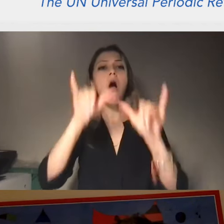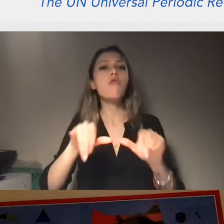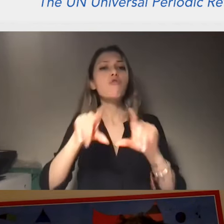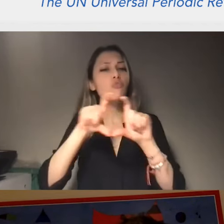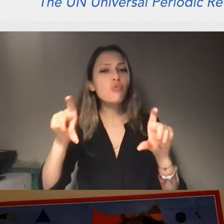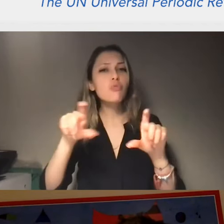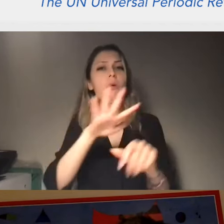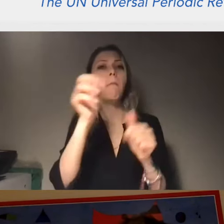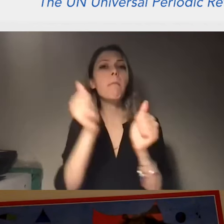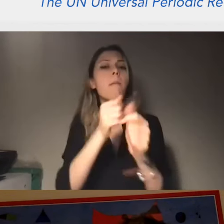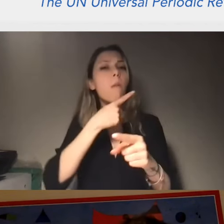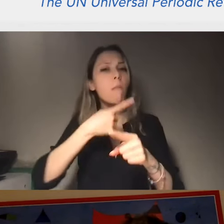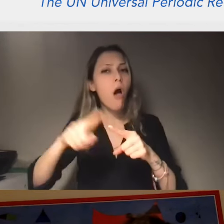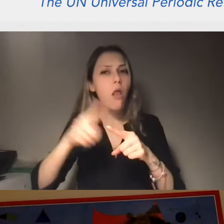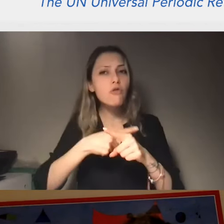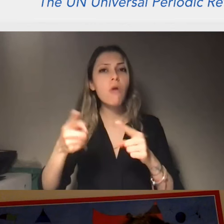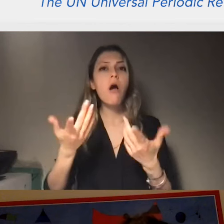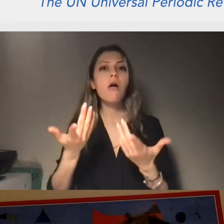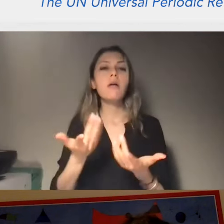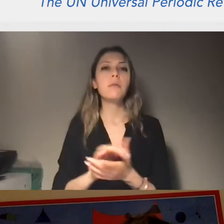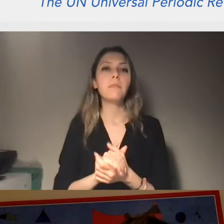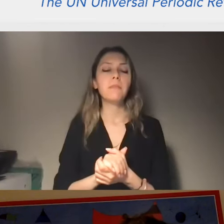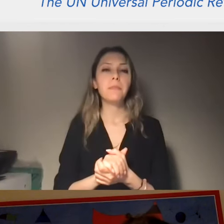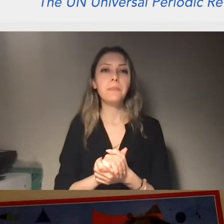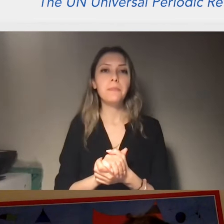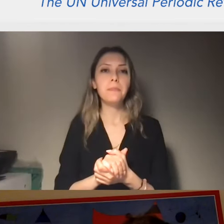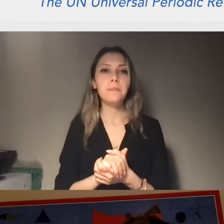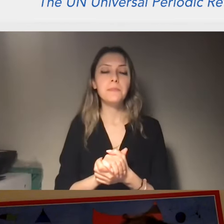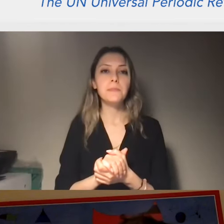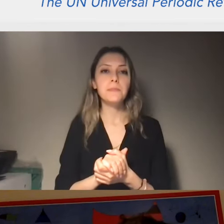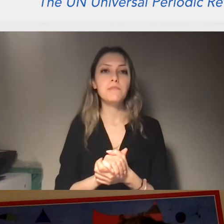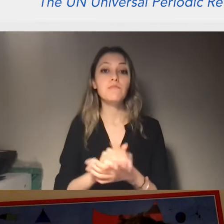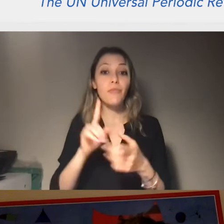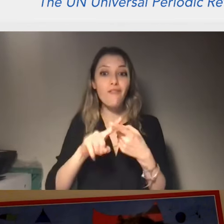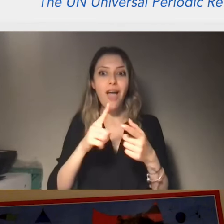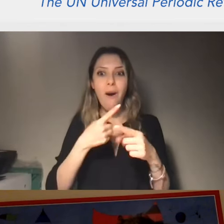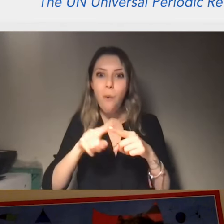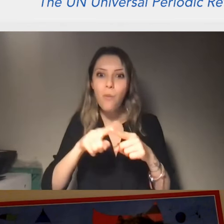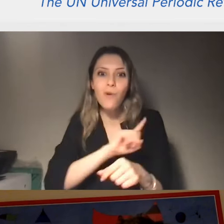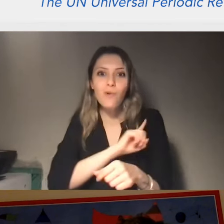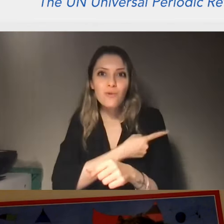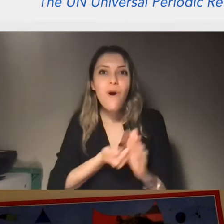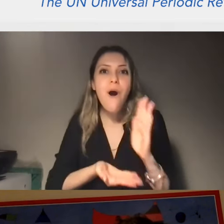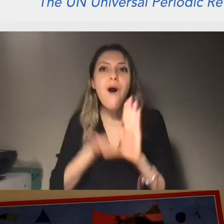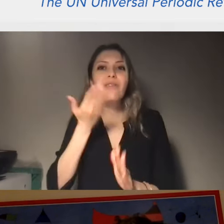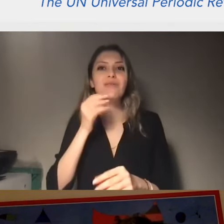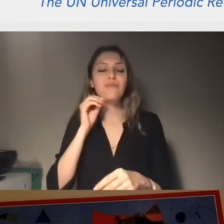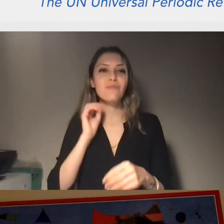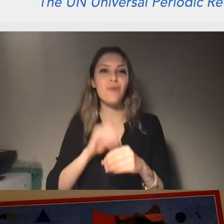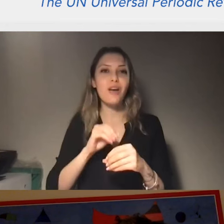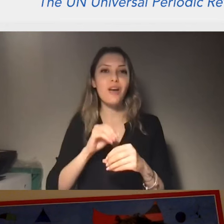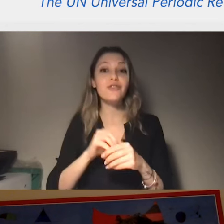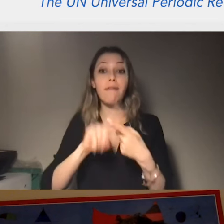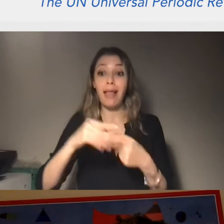paylaşmak ve kolektif gücümüzü artırmak ve kamu